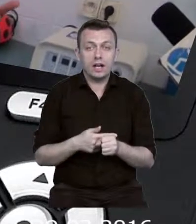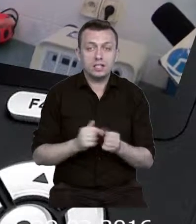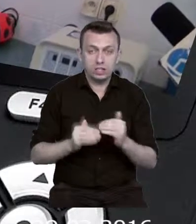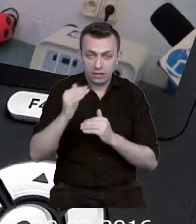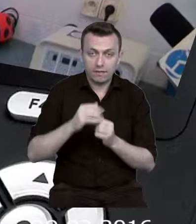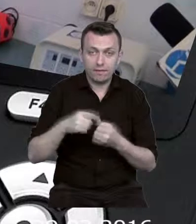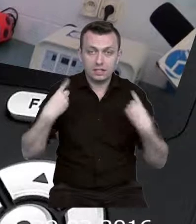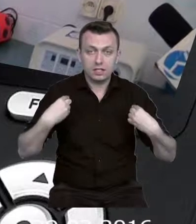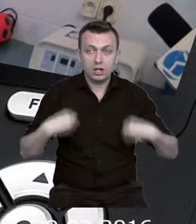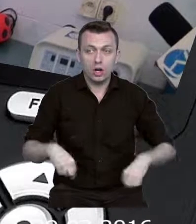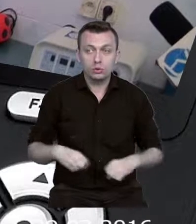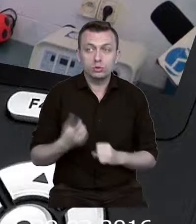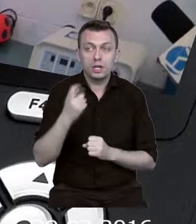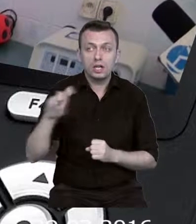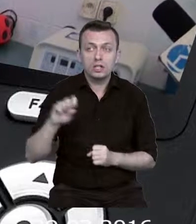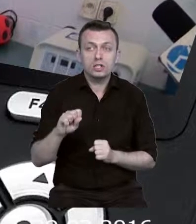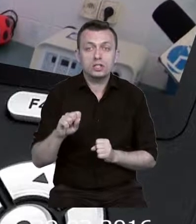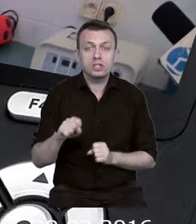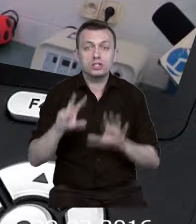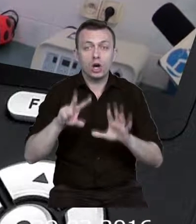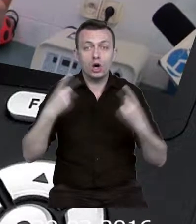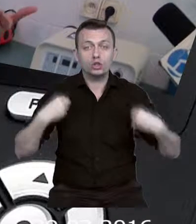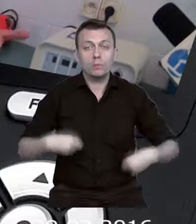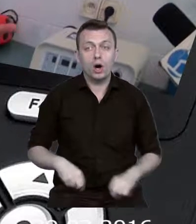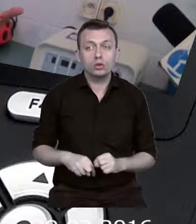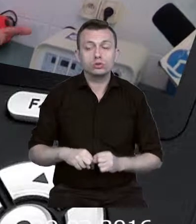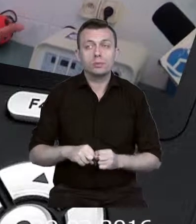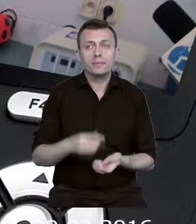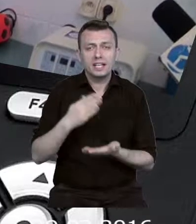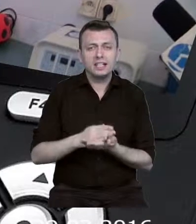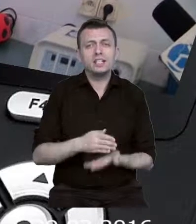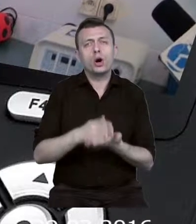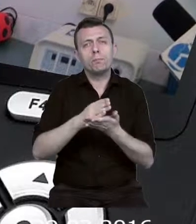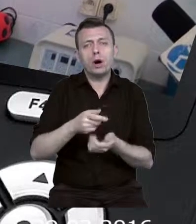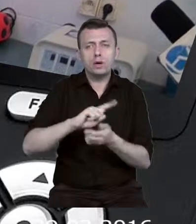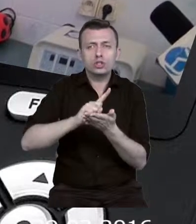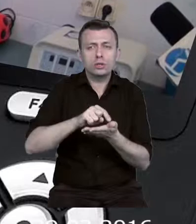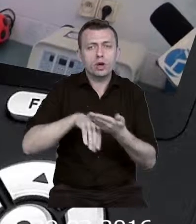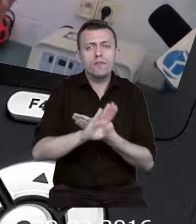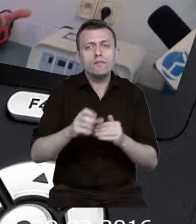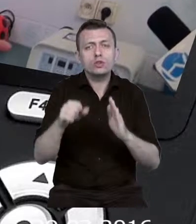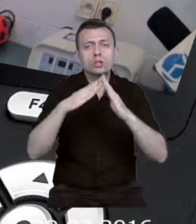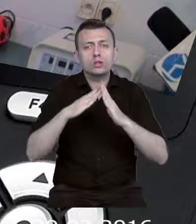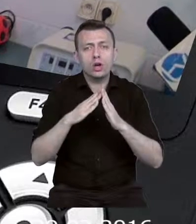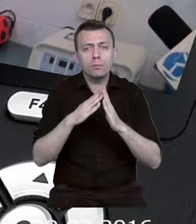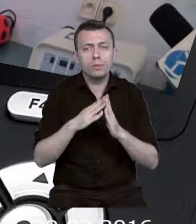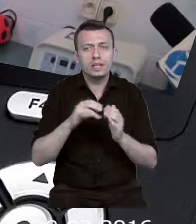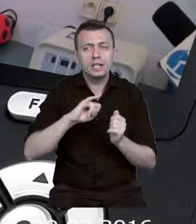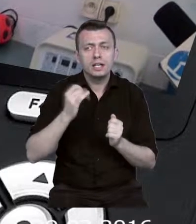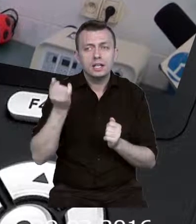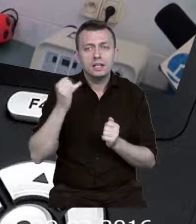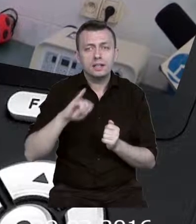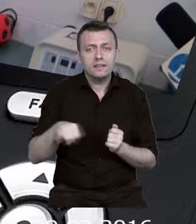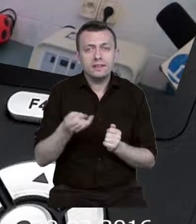ambulatoryjne, czyli udzielono pomocy i osoby te zostały wypisane do domu. Jednostkami dominującymi